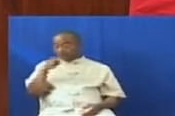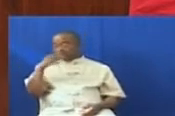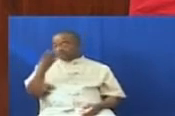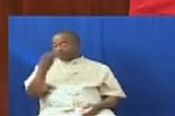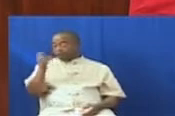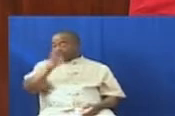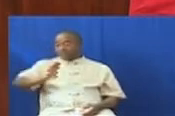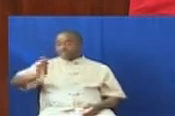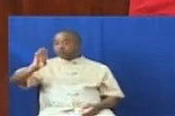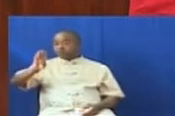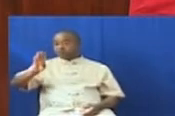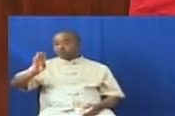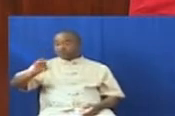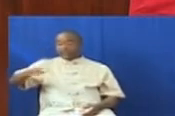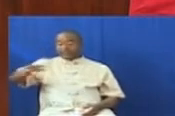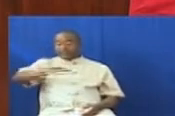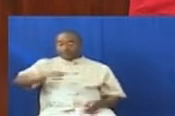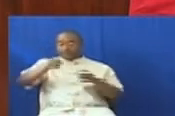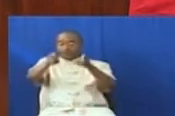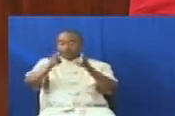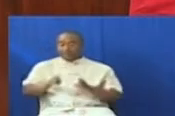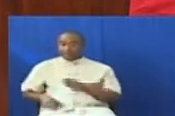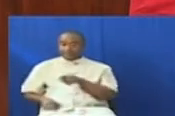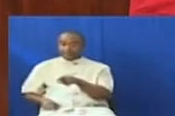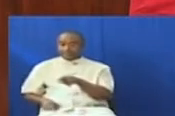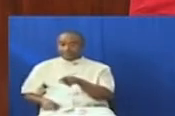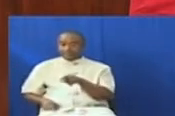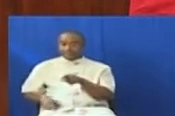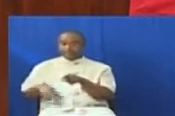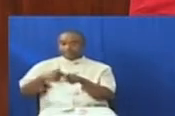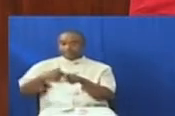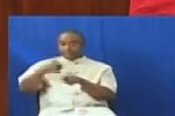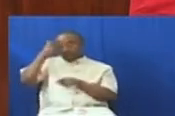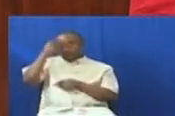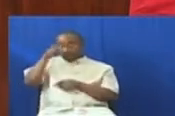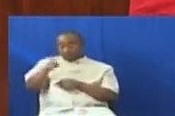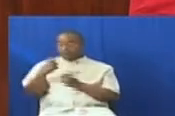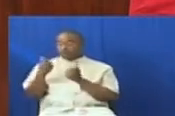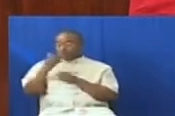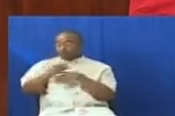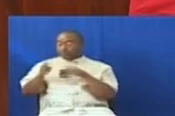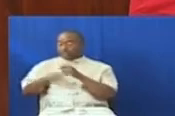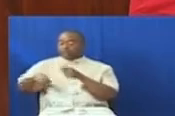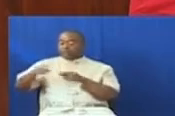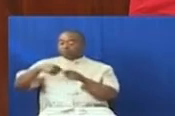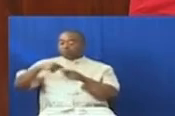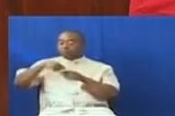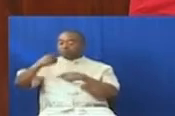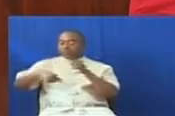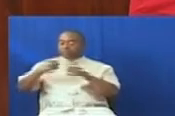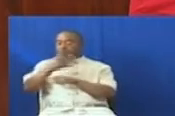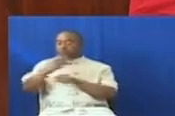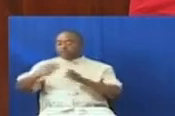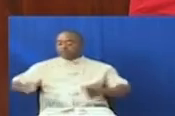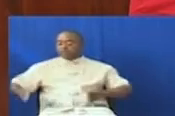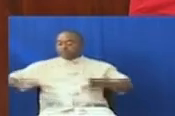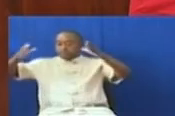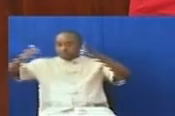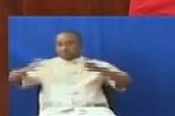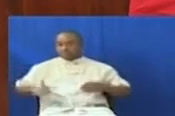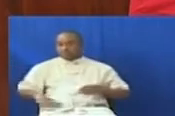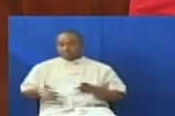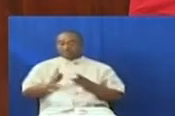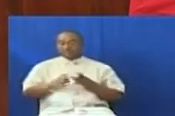eneo la pande darajani, eneo ambalo naamini ni lile eneo ambalo limejengwa tenki la maji, mradi wa maji, lakini pia kwenye jiji la Tanga na